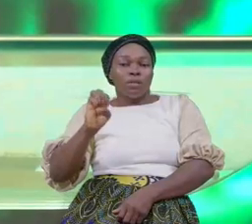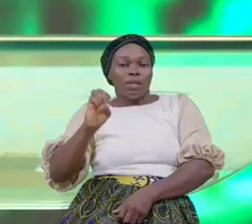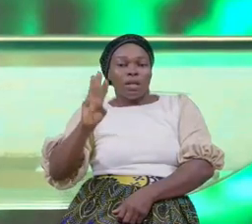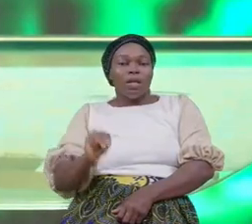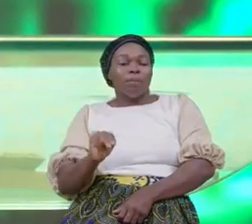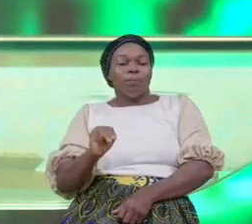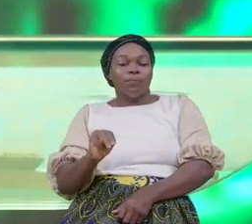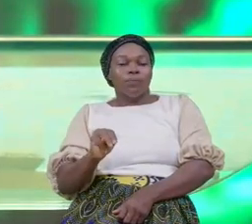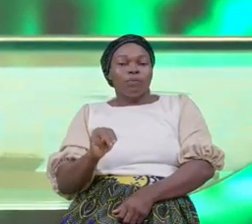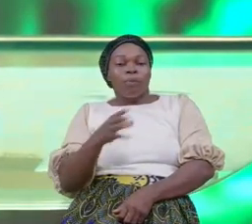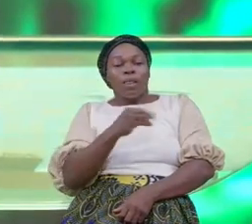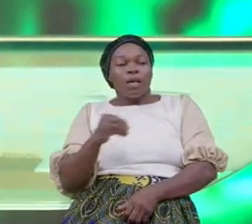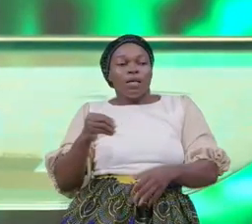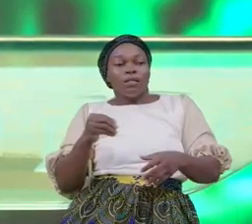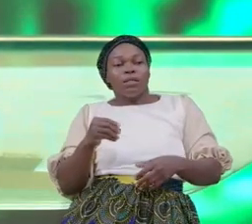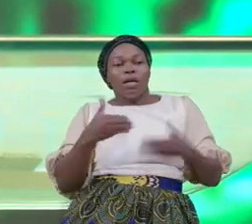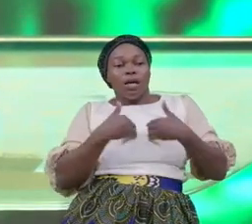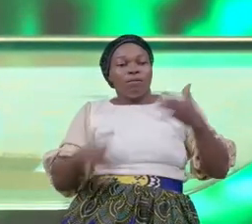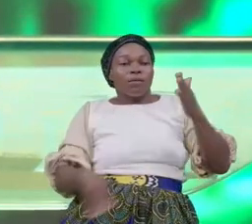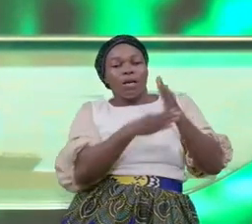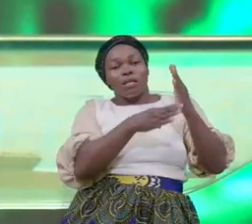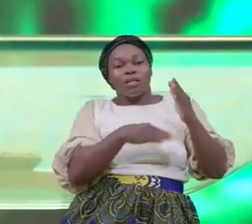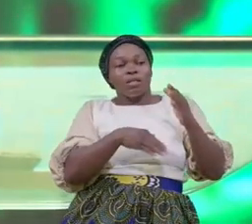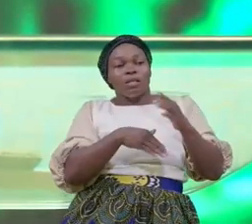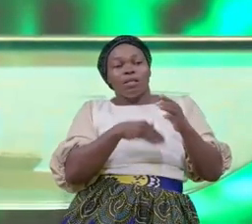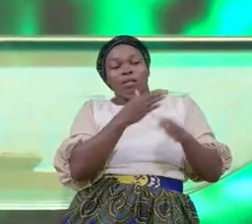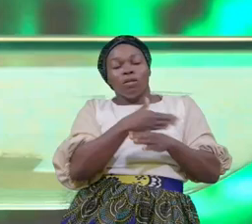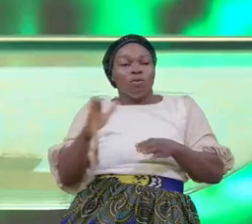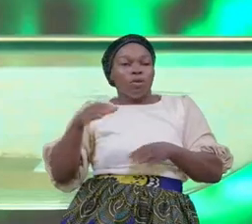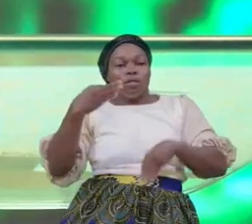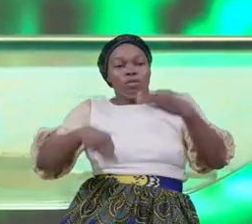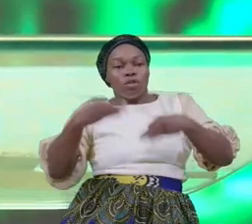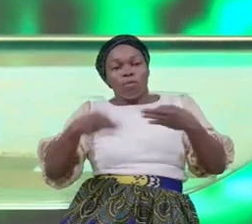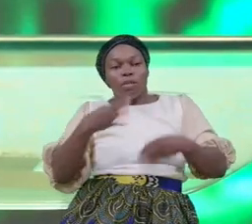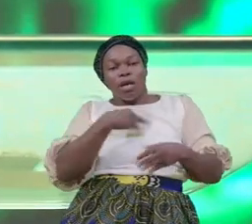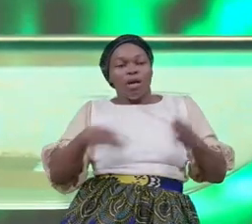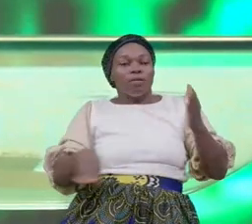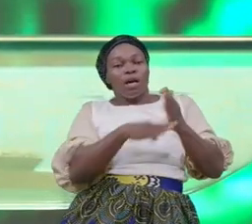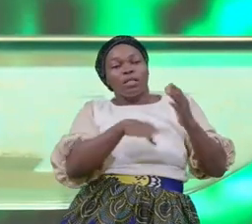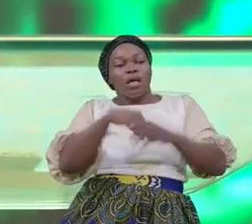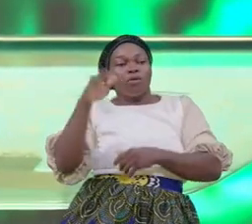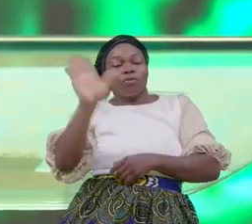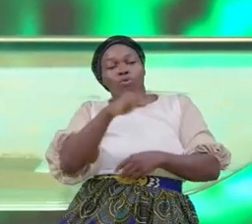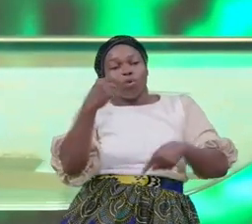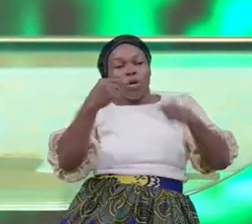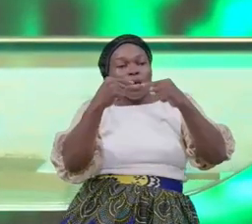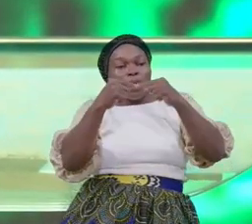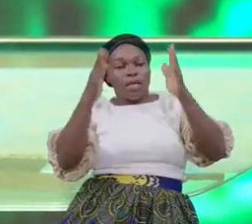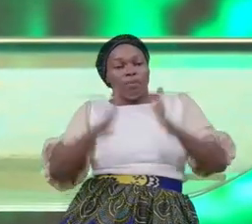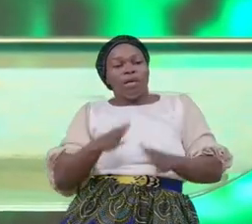ton ennemi. Le roi d'Israël, l'Éternel, est au milieu de toi.